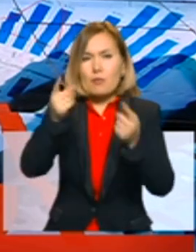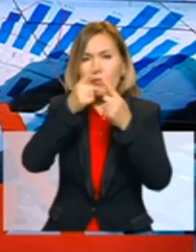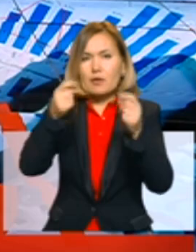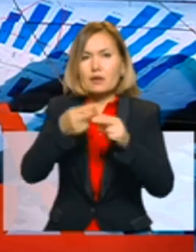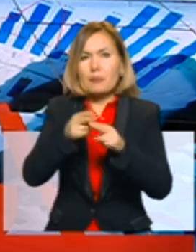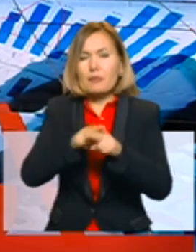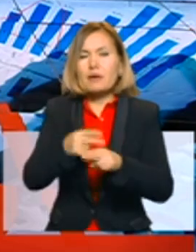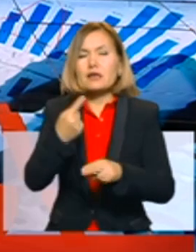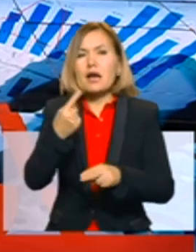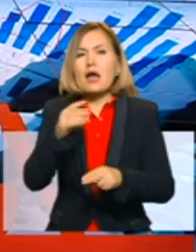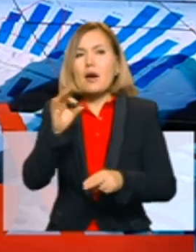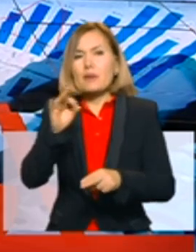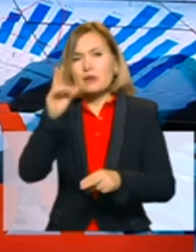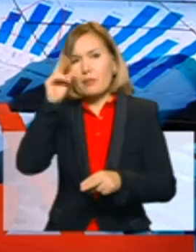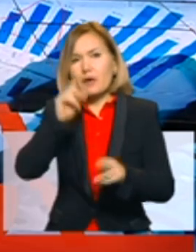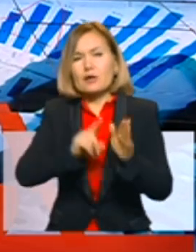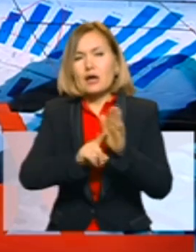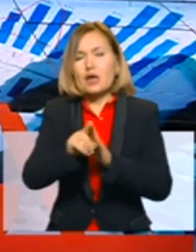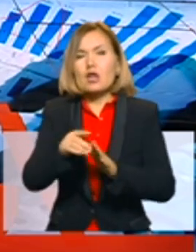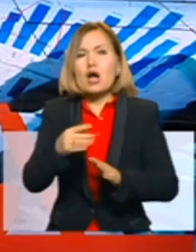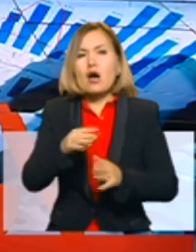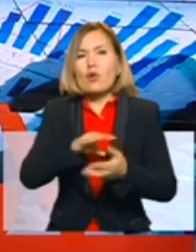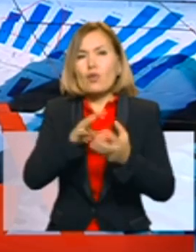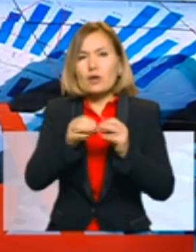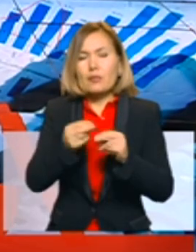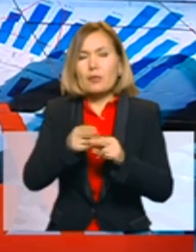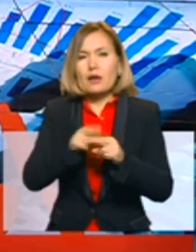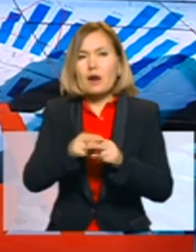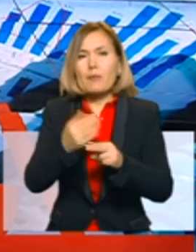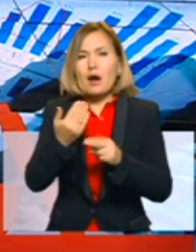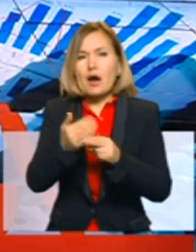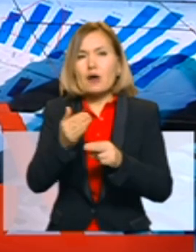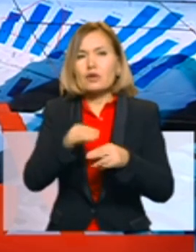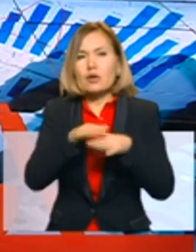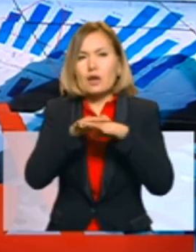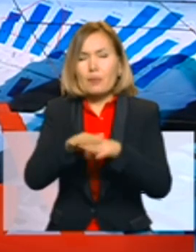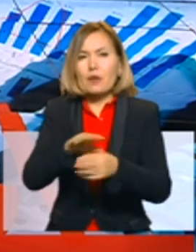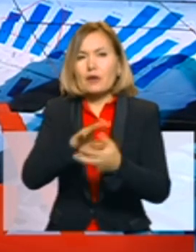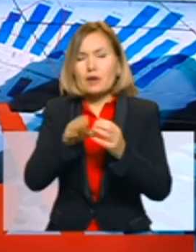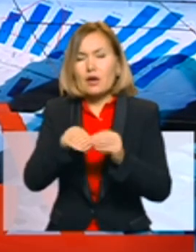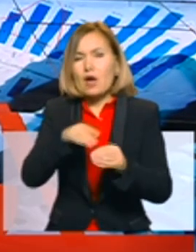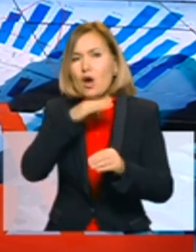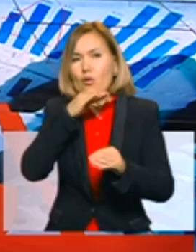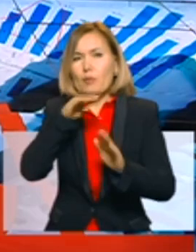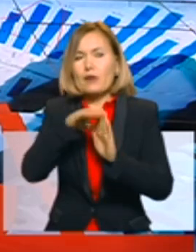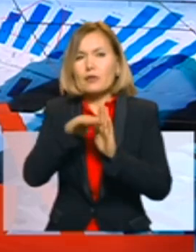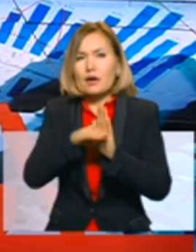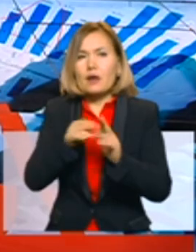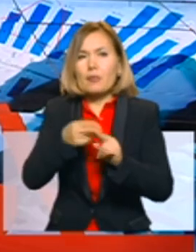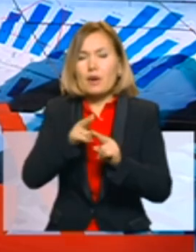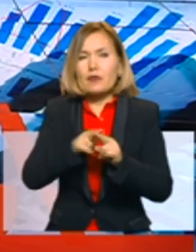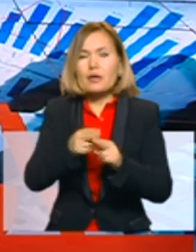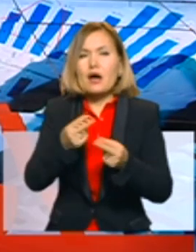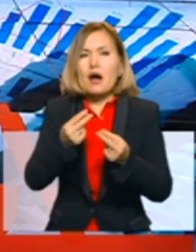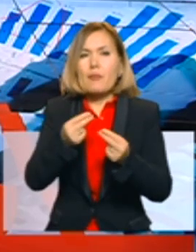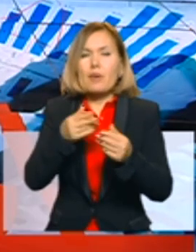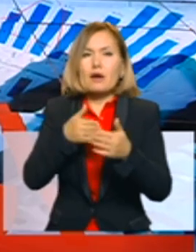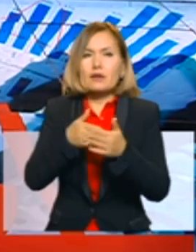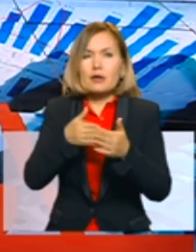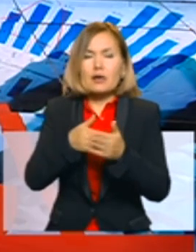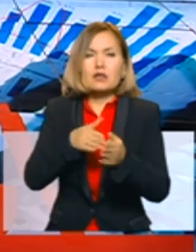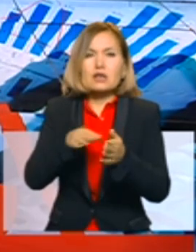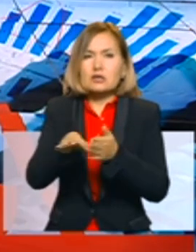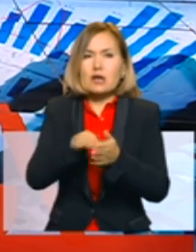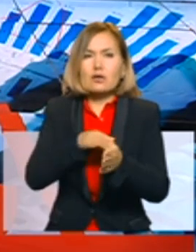өкілдері мәлімдеді. 1 қазаннан бастап 4-90-ға лимит бөлінді. Алайда сұранысы көп бағдарламаның межелі лимиті бірден